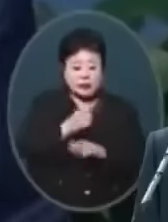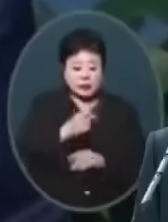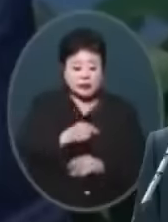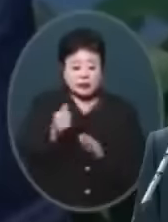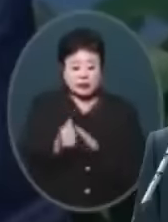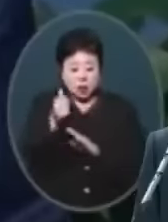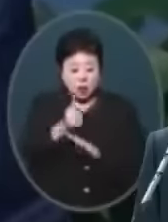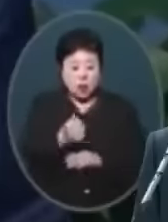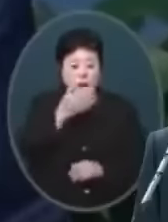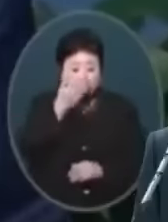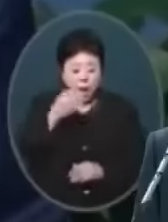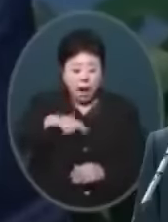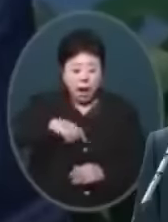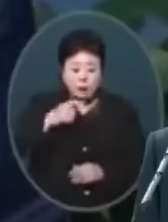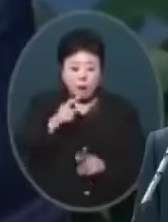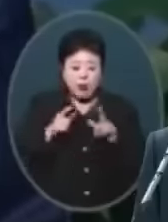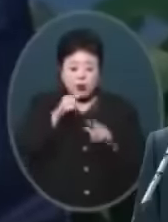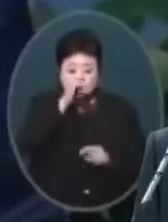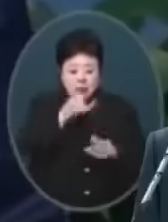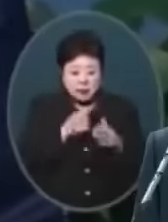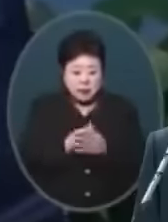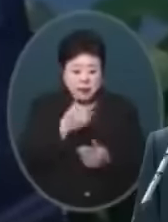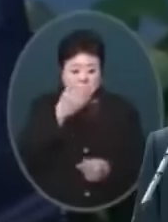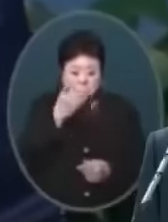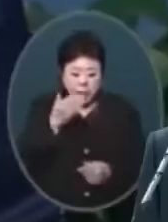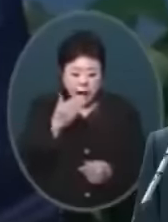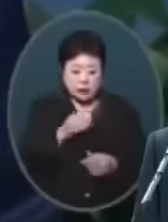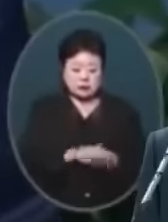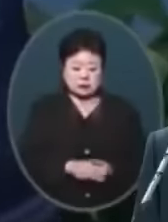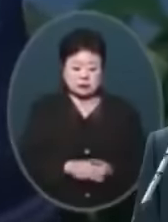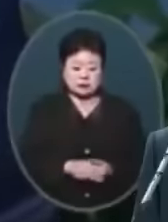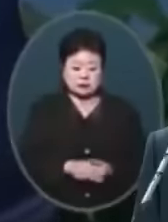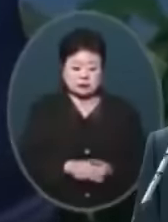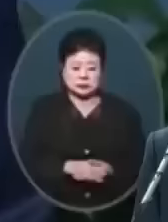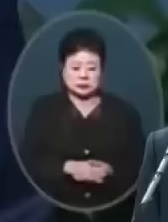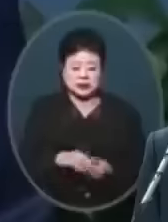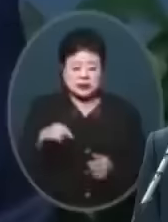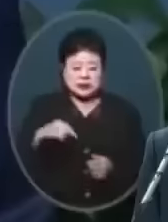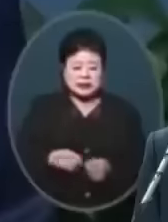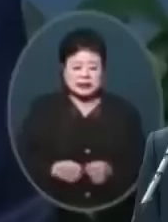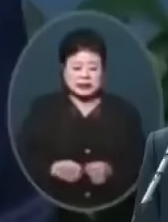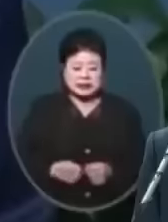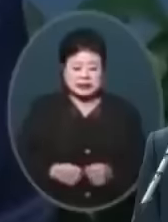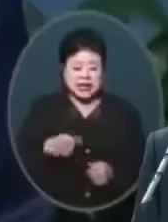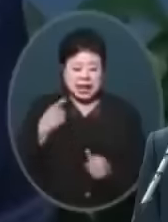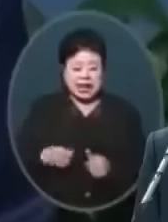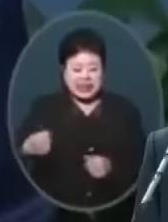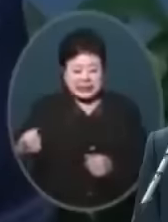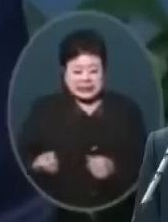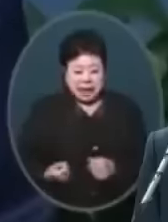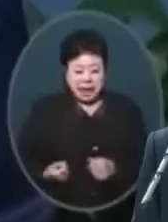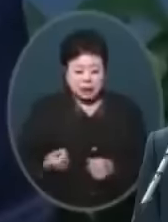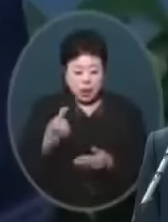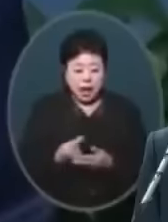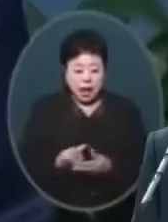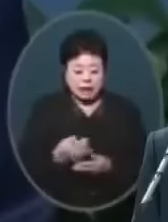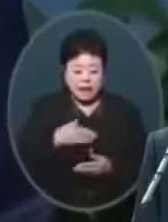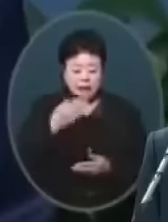성공적인 자화상을 가지고 있었기 때문에, 너는 창과 칼과 단창으로 나오느냐, 나는 너희가